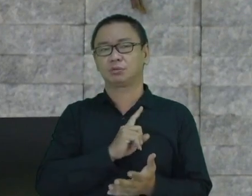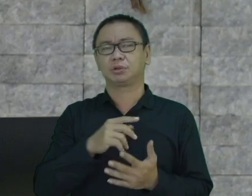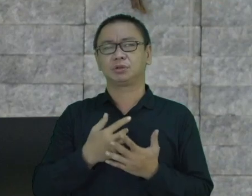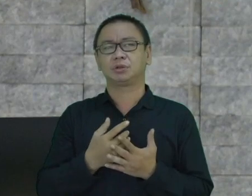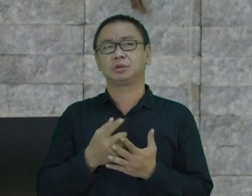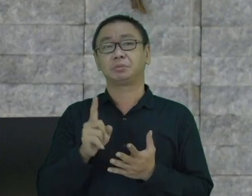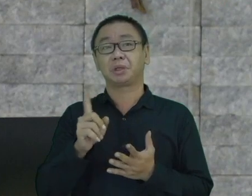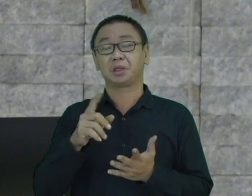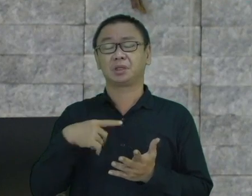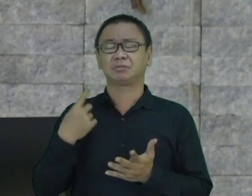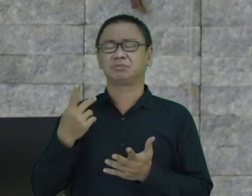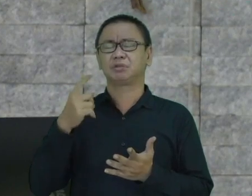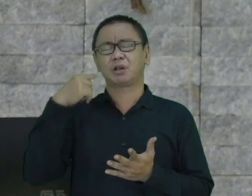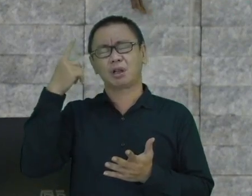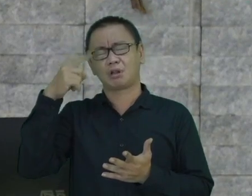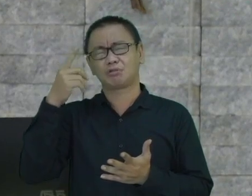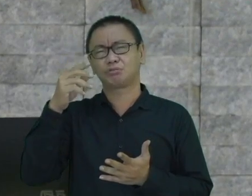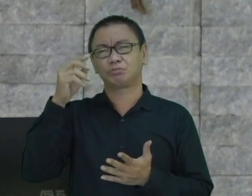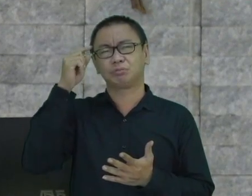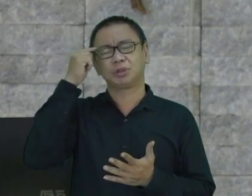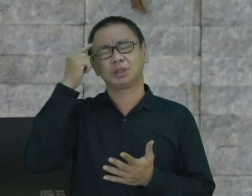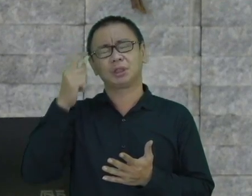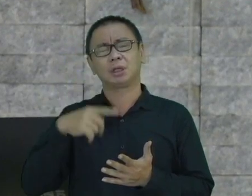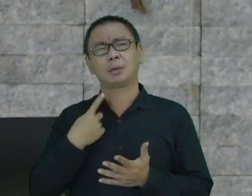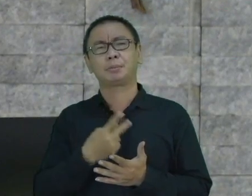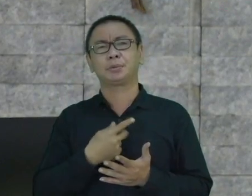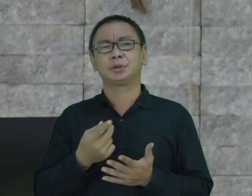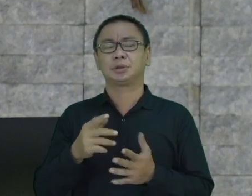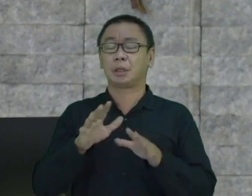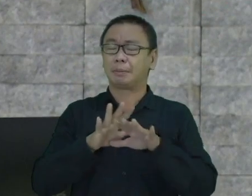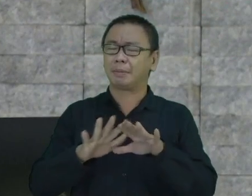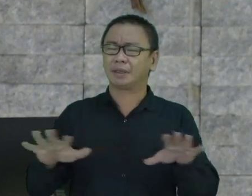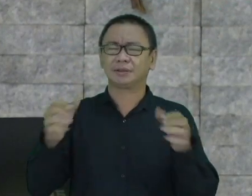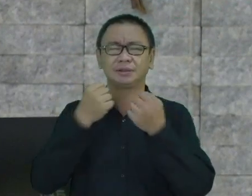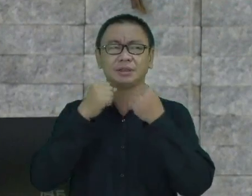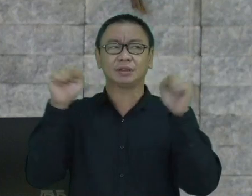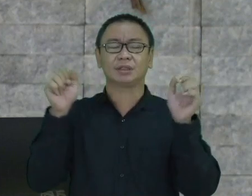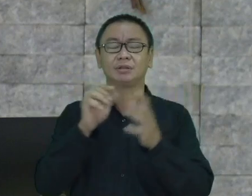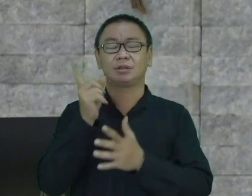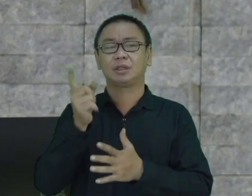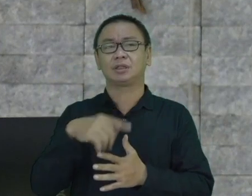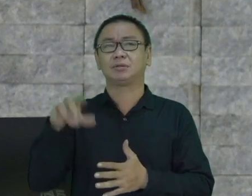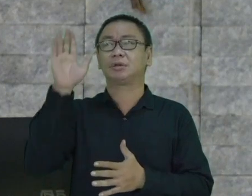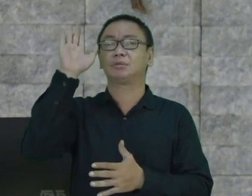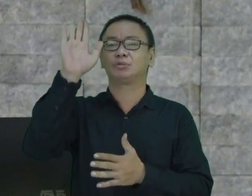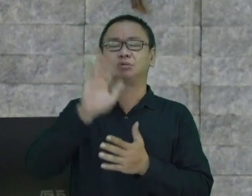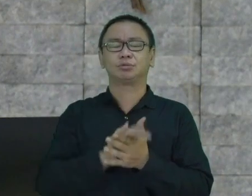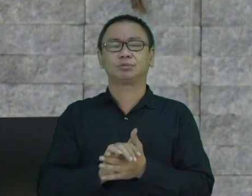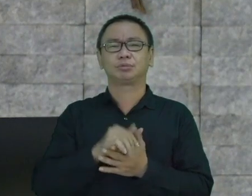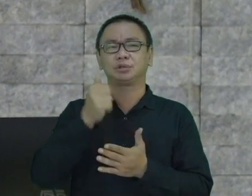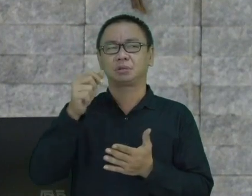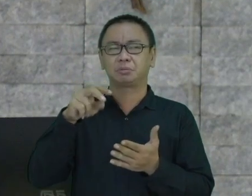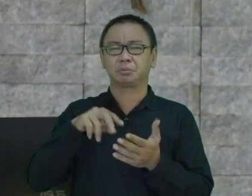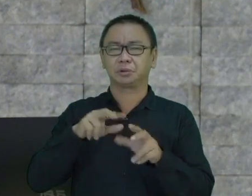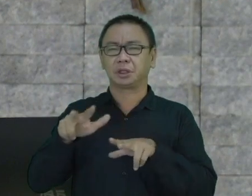dan mengupayakan damai sejahtera yang daripada-Mu, agar kami dapat menjalani hidup